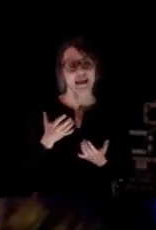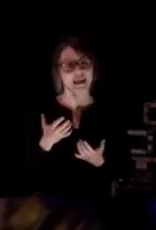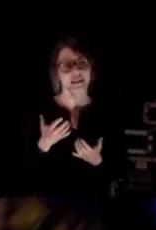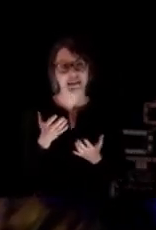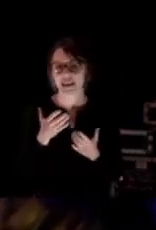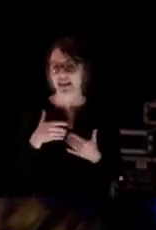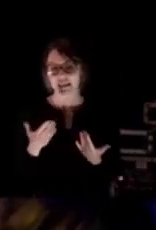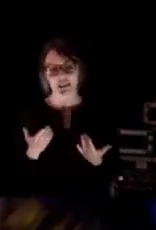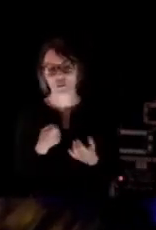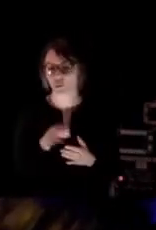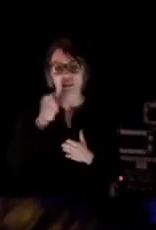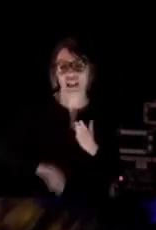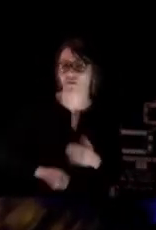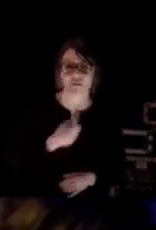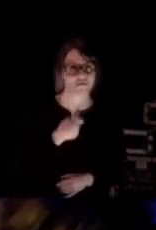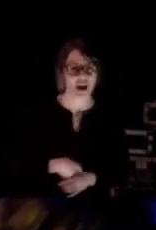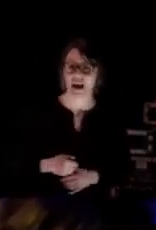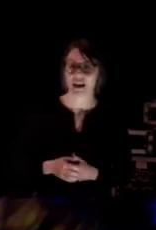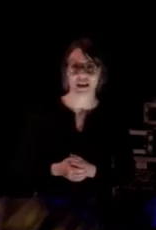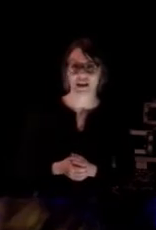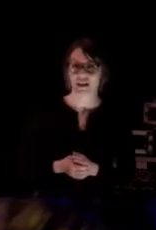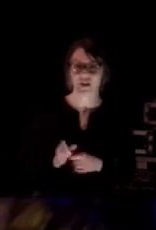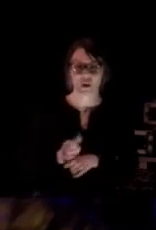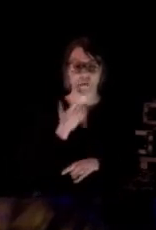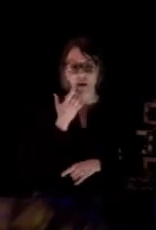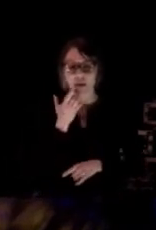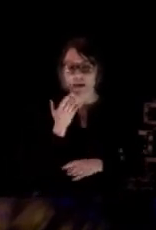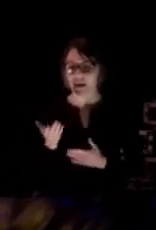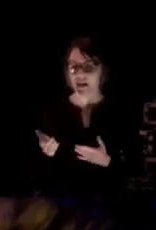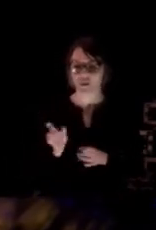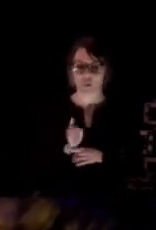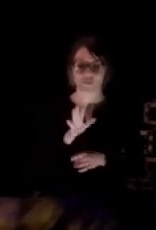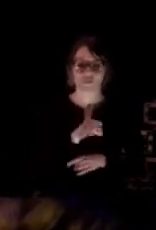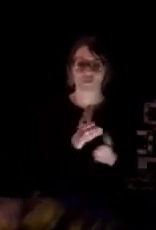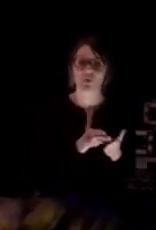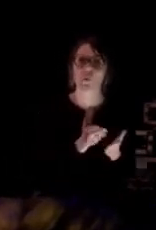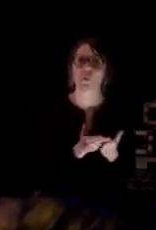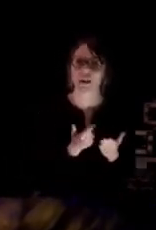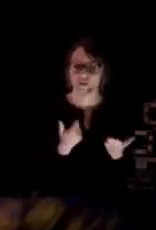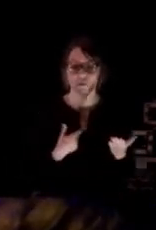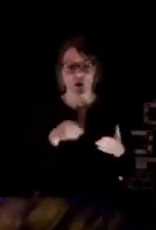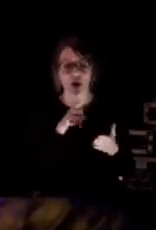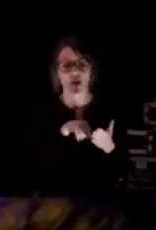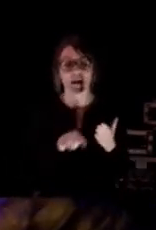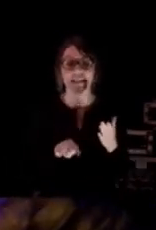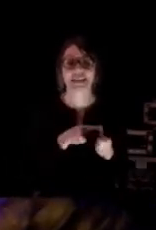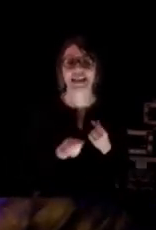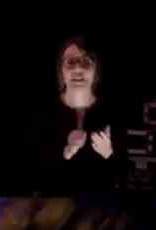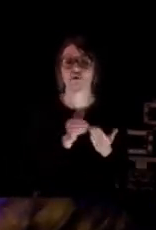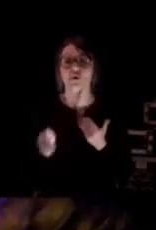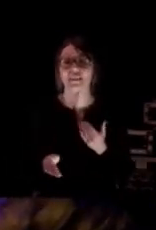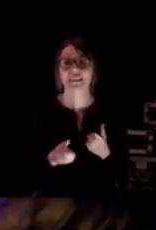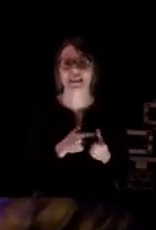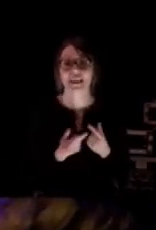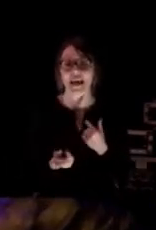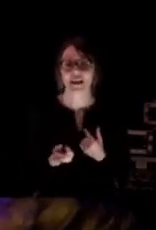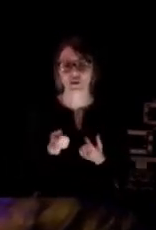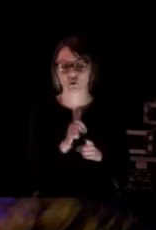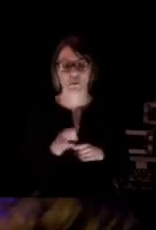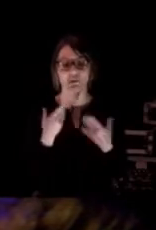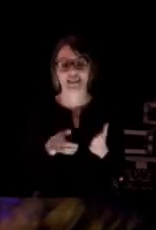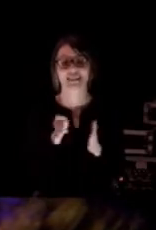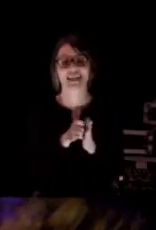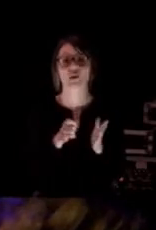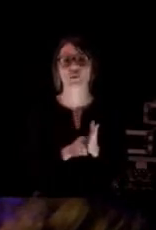Jeg trengte ikke noen som bare straffet meg, som hele tiden, enten sånn som på skolen da, du får en anmerkning eller en utvisning, eller noen som putter på med